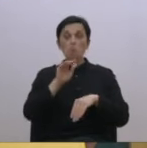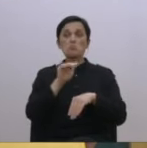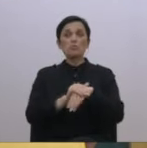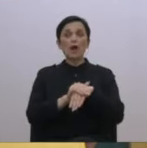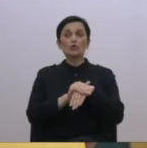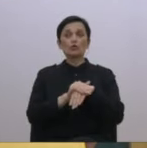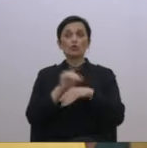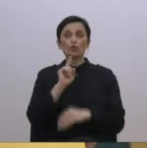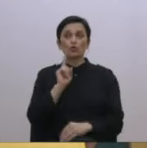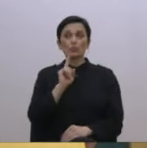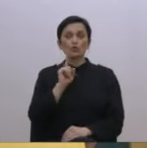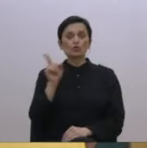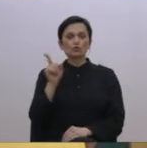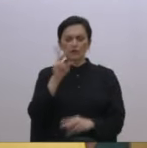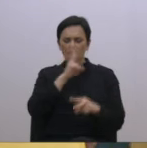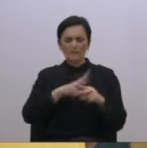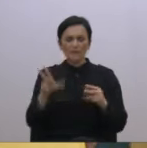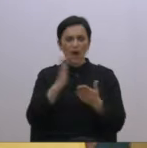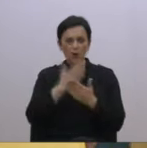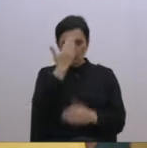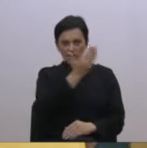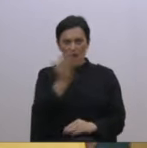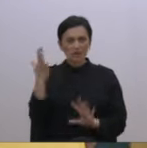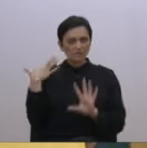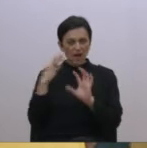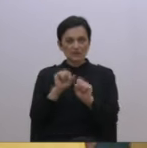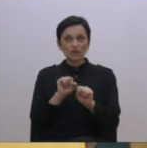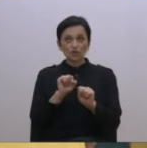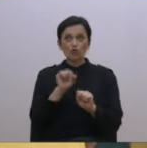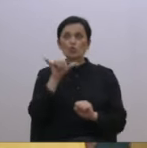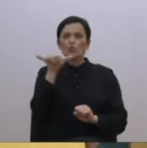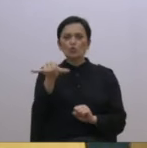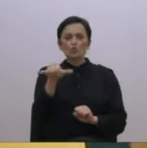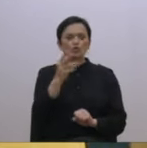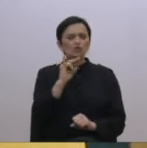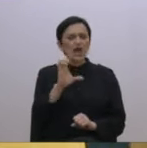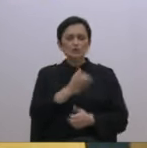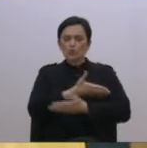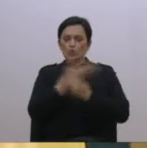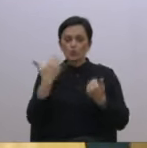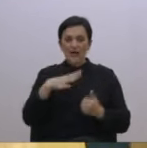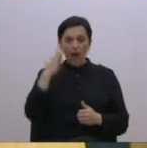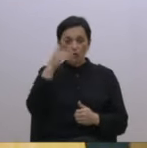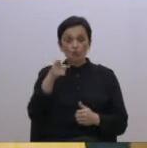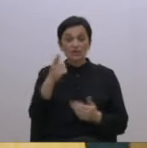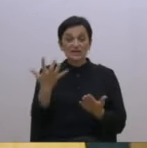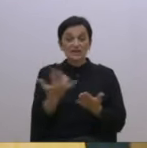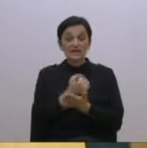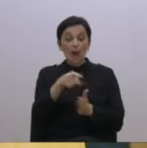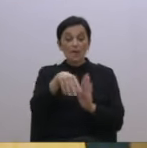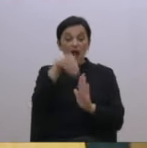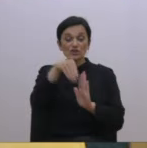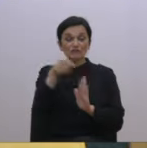ფაქტობრივად მას დაკარგული აქვს ხალხის მხარდაჭერა, მას არანაირი შანსი არ აქვს და ქართულოცნებას გამარჯვების